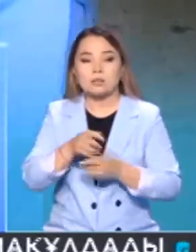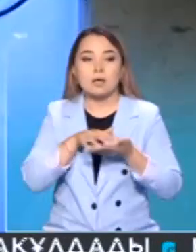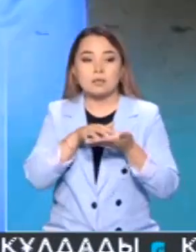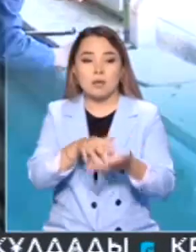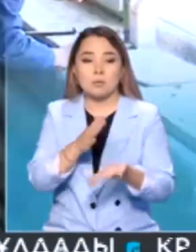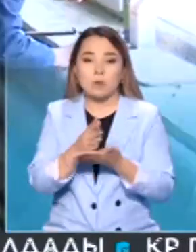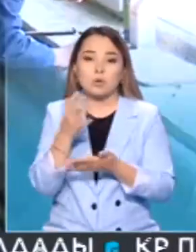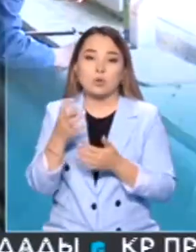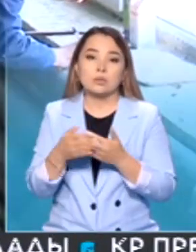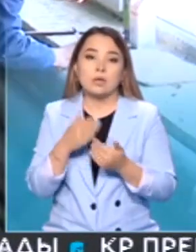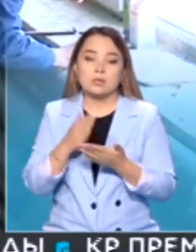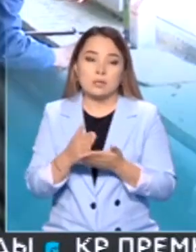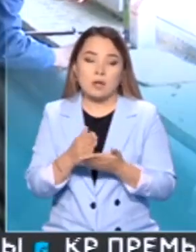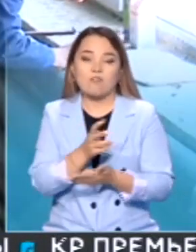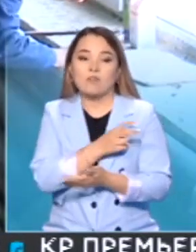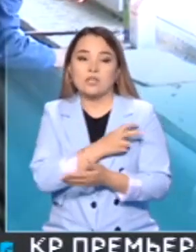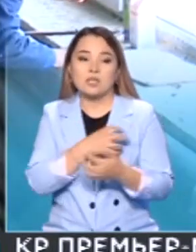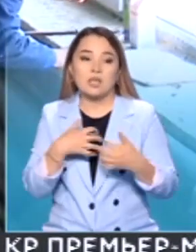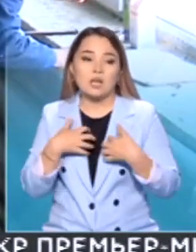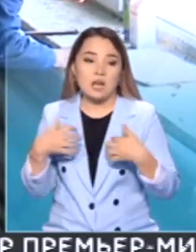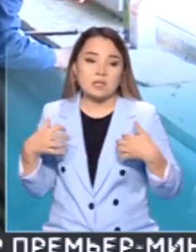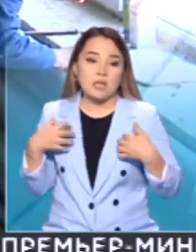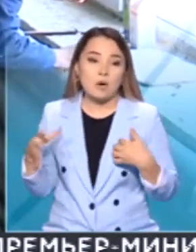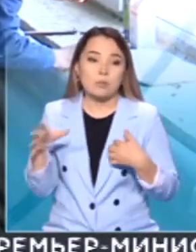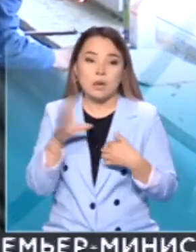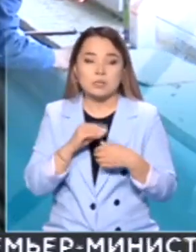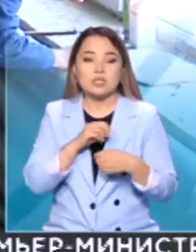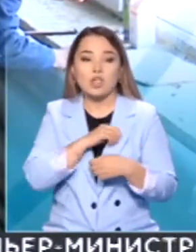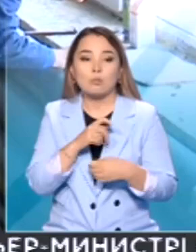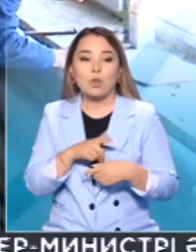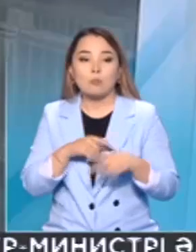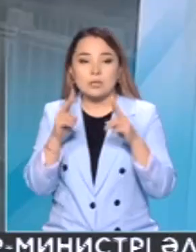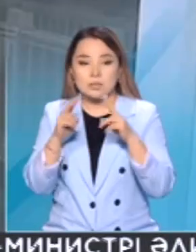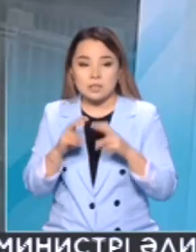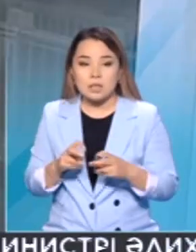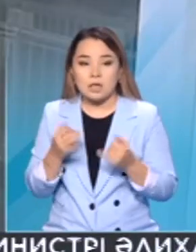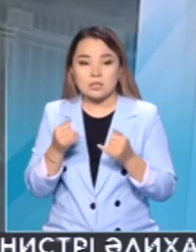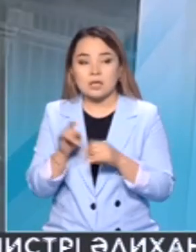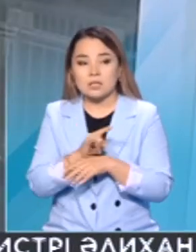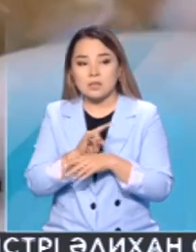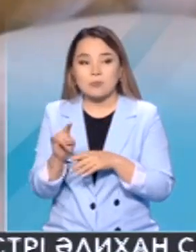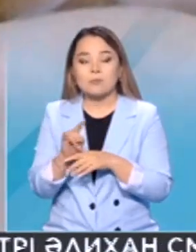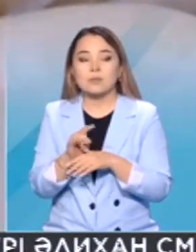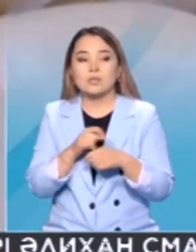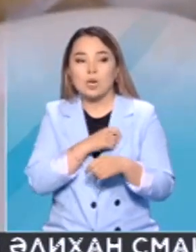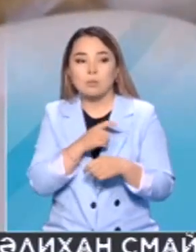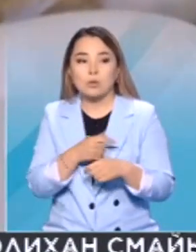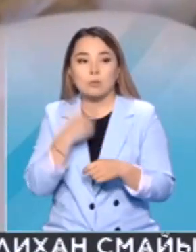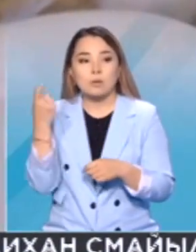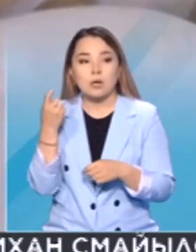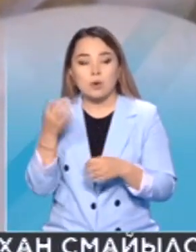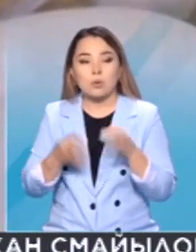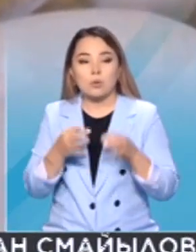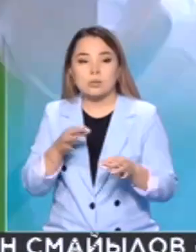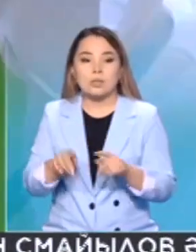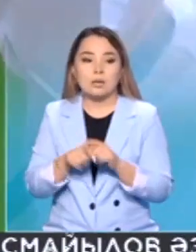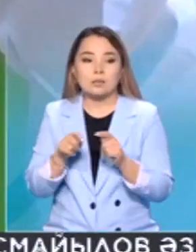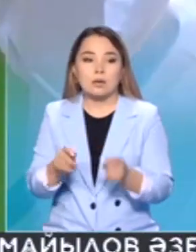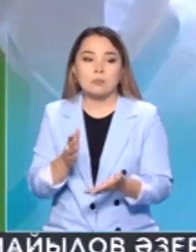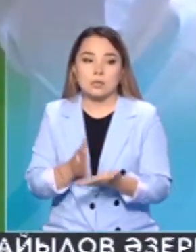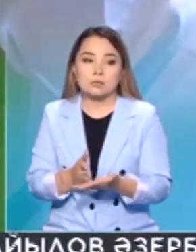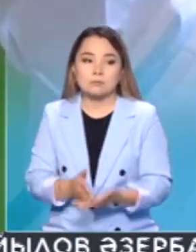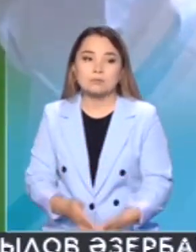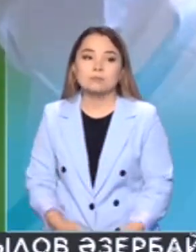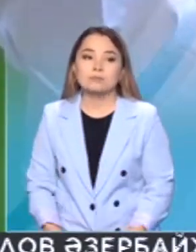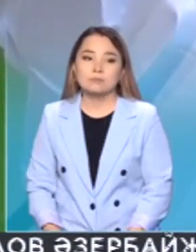облыстағы 400-ден аса ветеринар маманның дипломы түгелдей тексерілді. Қазір жалған диплом иелеріне қатысты қылмыстық іс қозғалды.